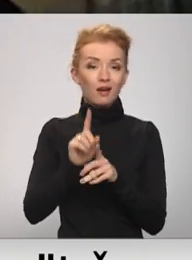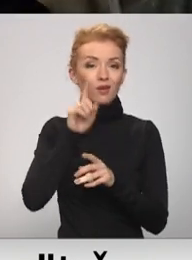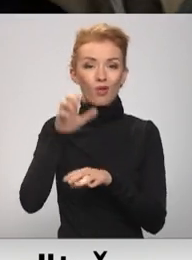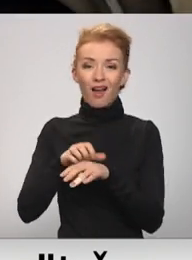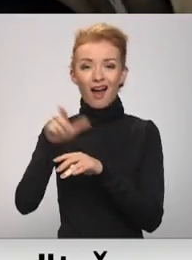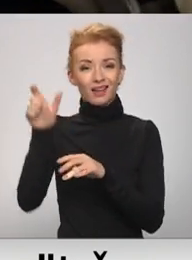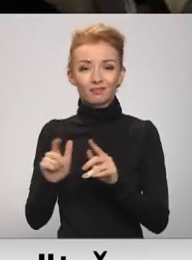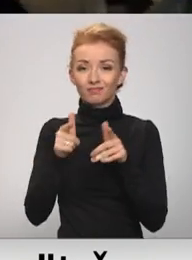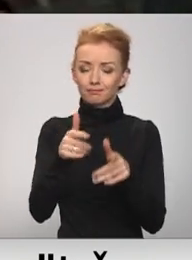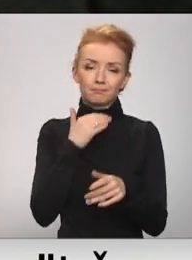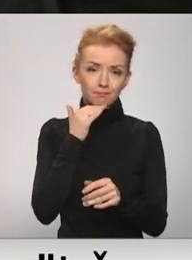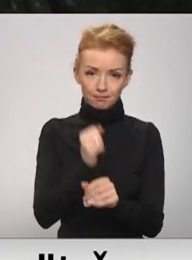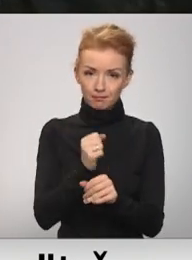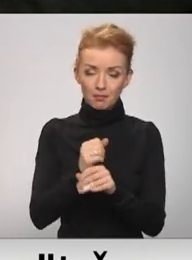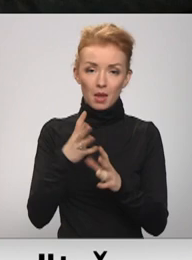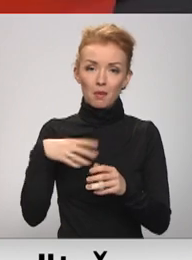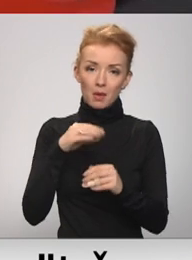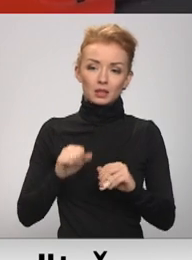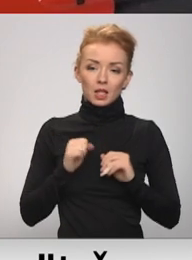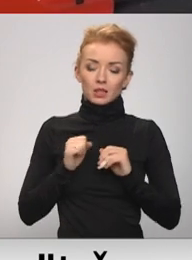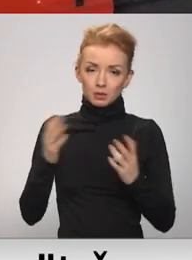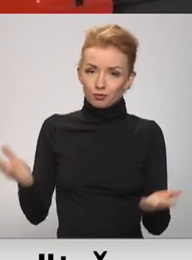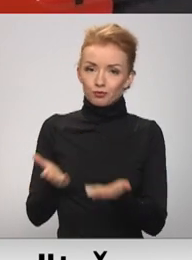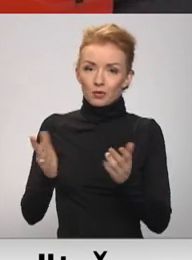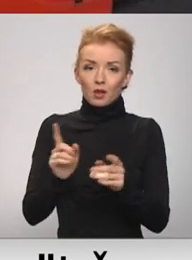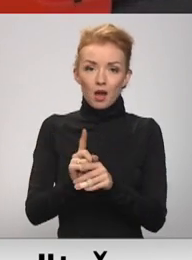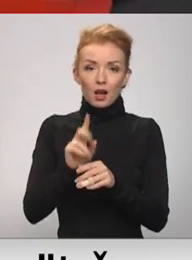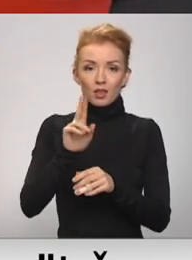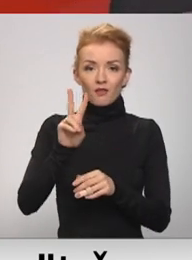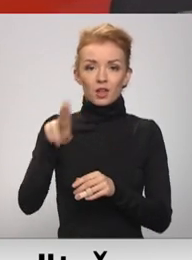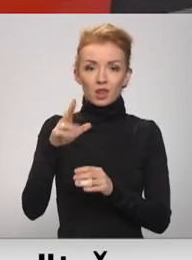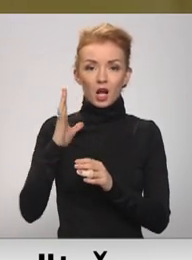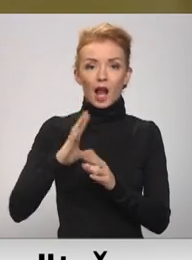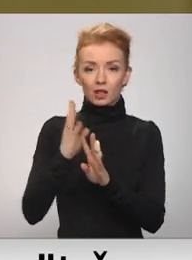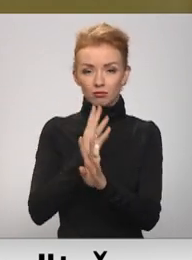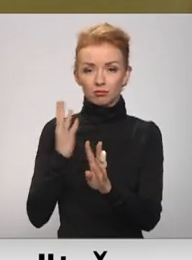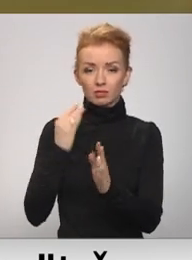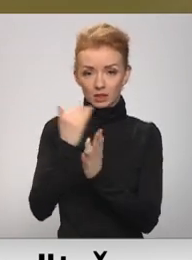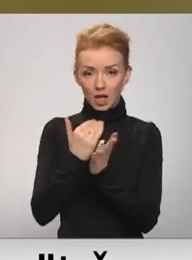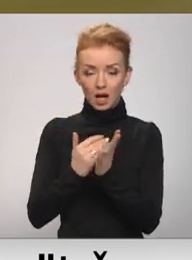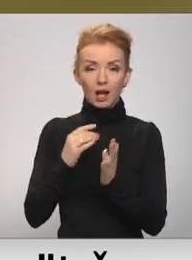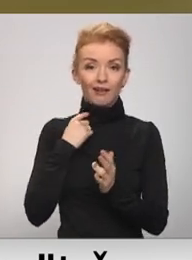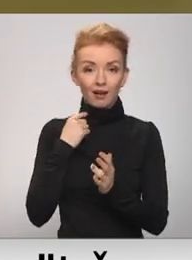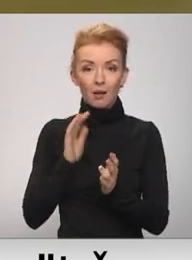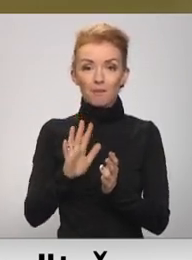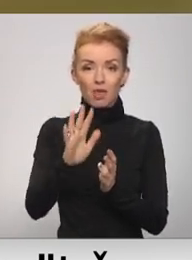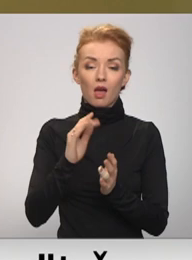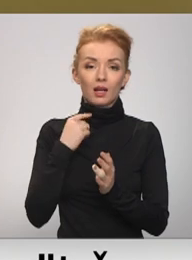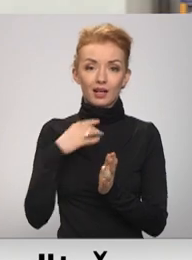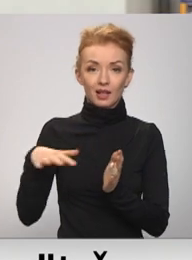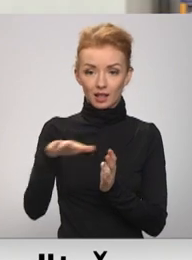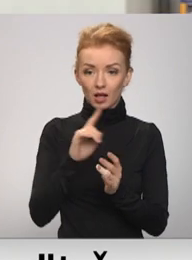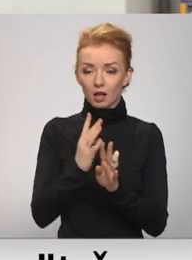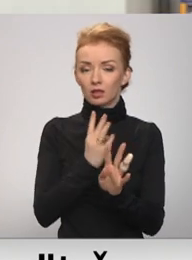strādāt šajā reģionā, bet mēs pie tā strādāsim. Arī NVD gaidīšanas sarakstos mēs redzam, ka pierīga Rīga ir ļoti garš šai ģimenes